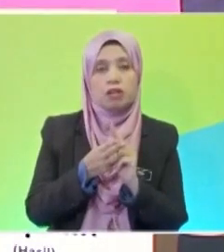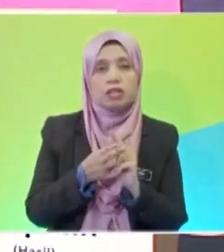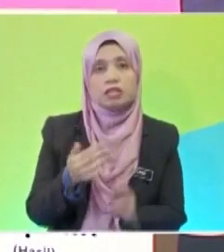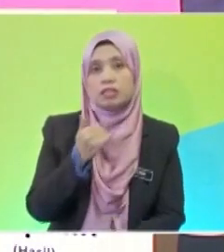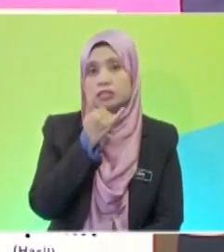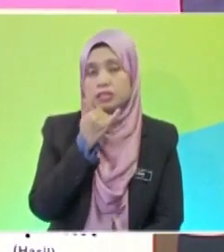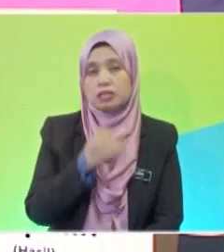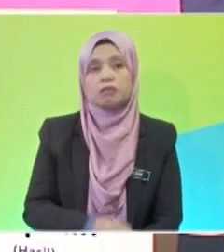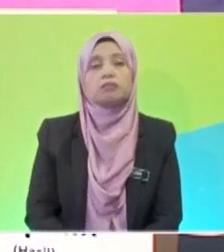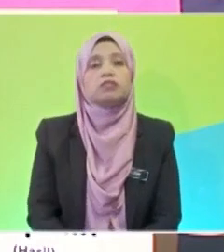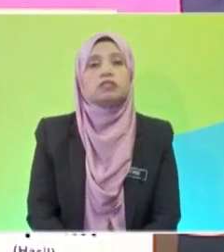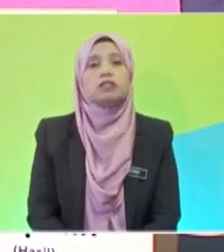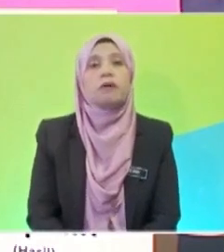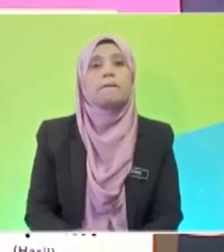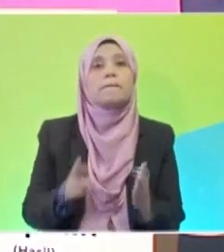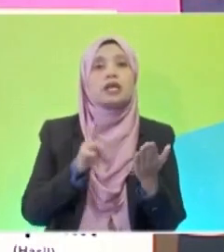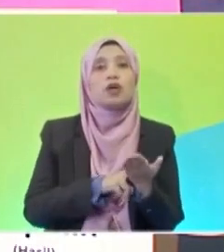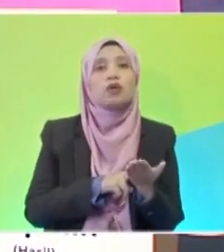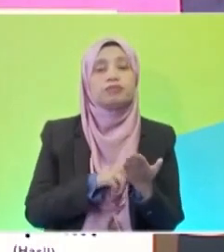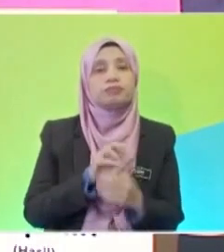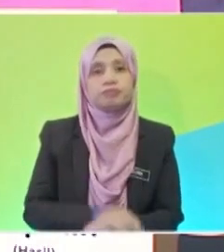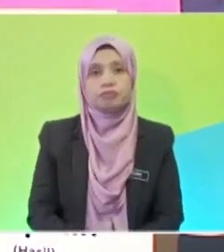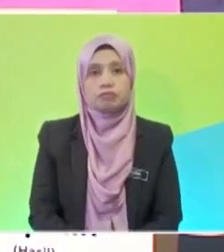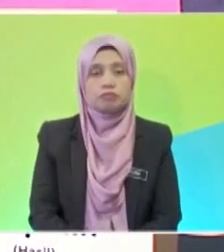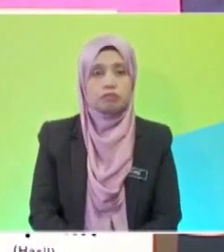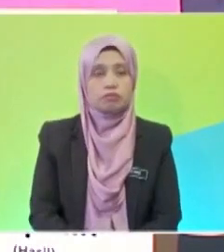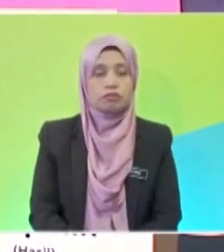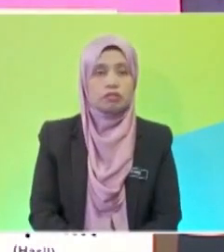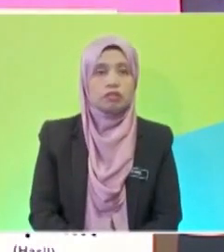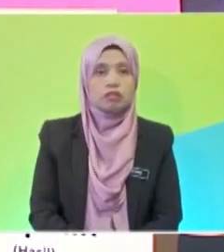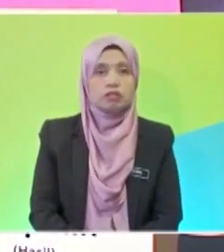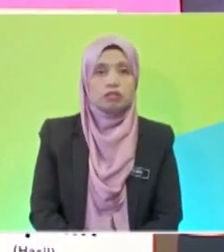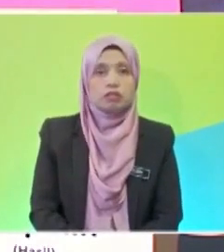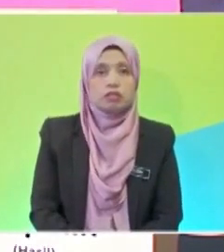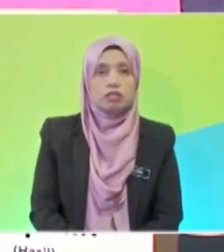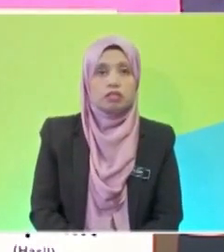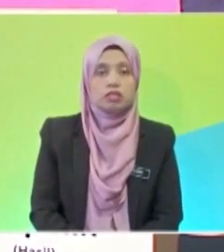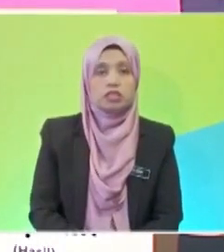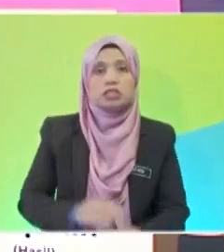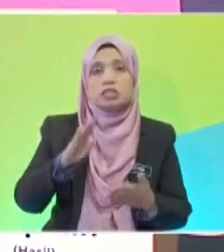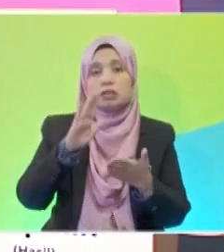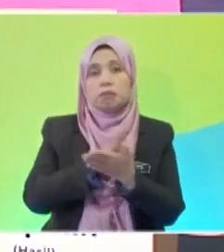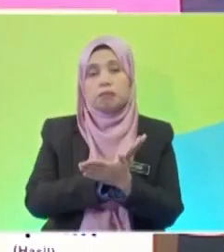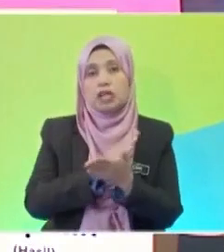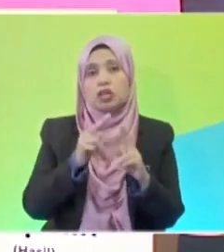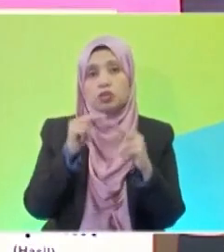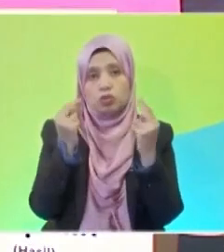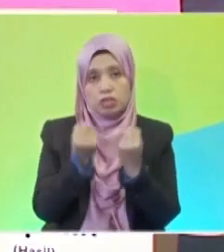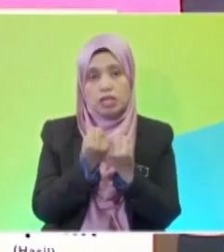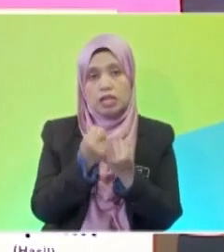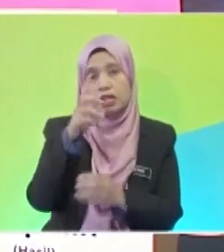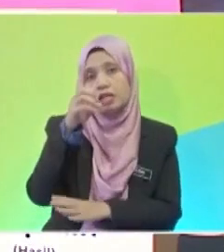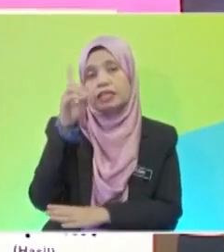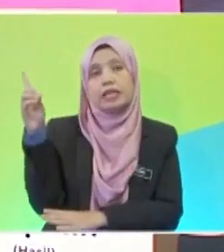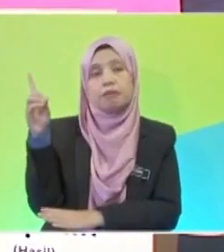kesilapan merekodlah, kesilapan merekod. Okey, seterusnya adalah sekeping nota debit yang diterima daripada pembekal